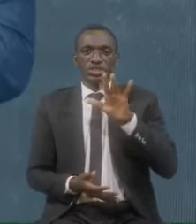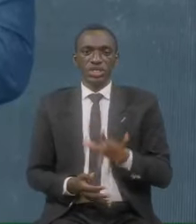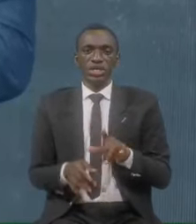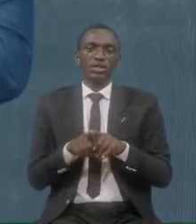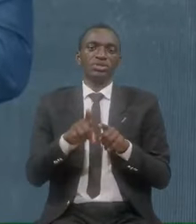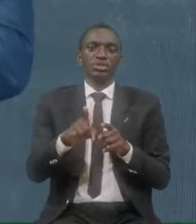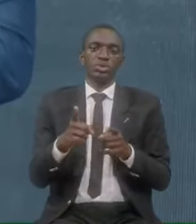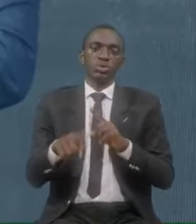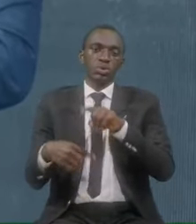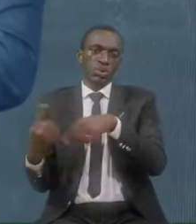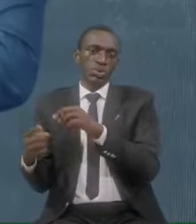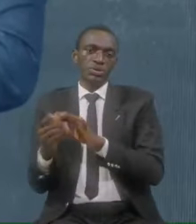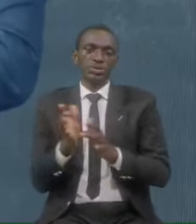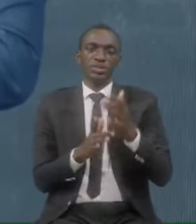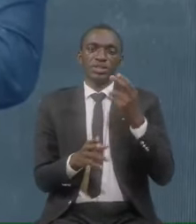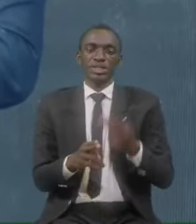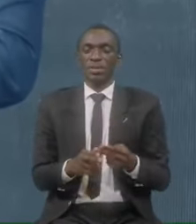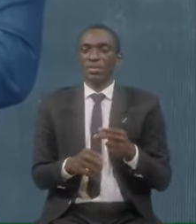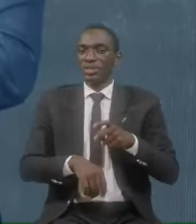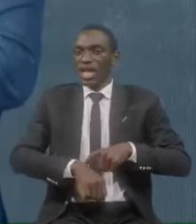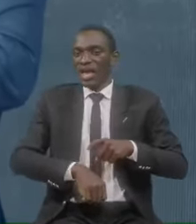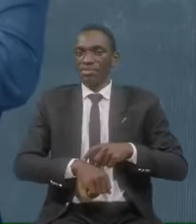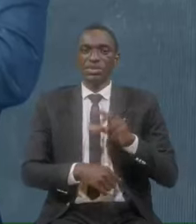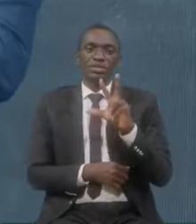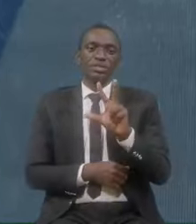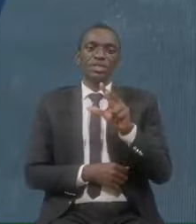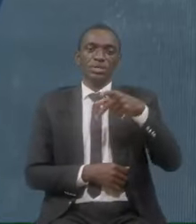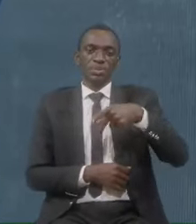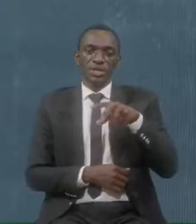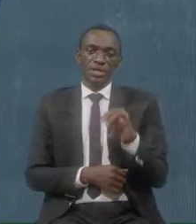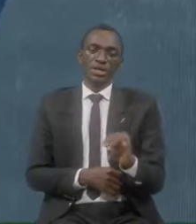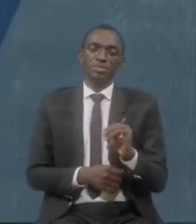the said date. In Jesus' name.